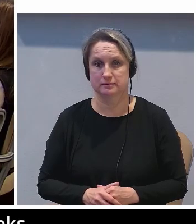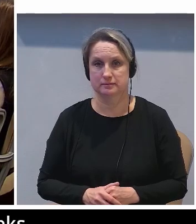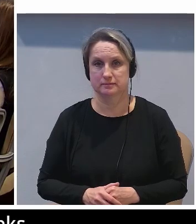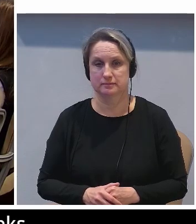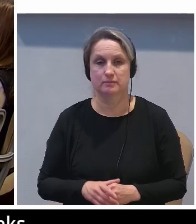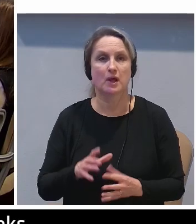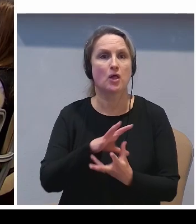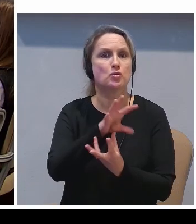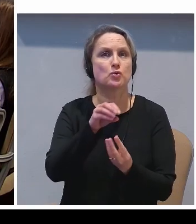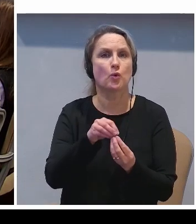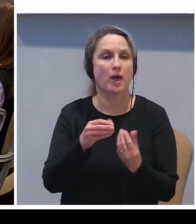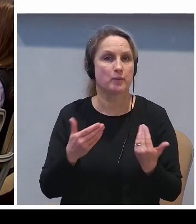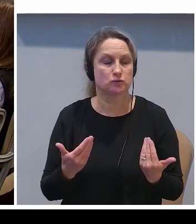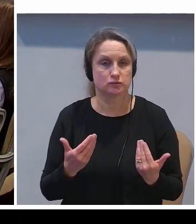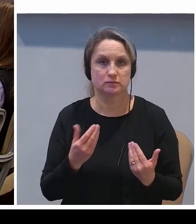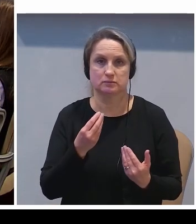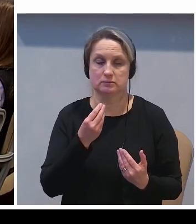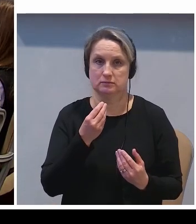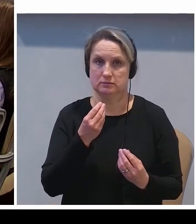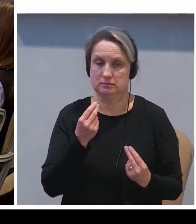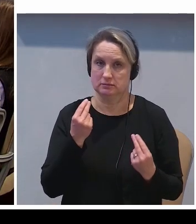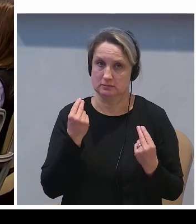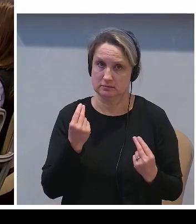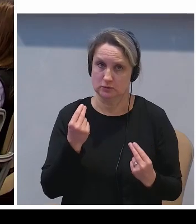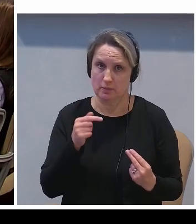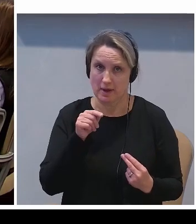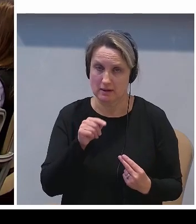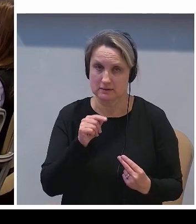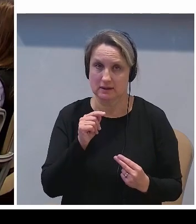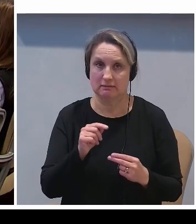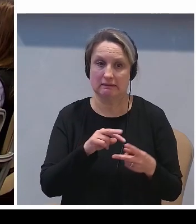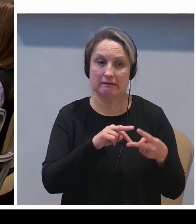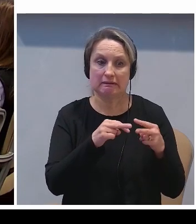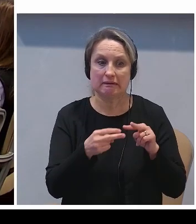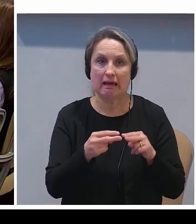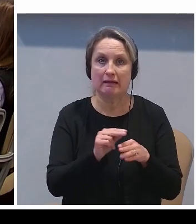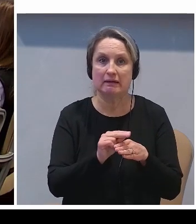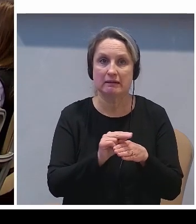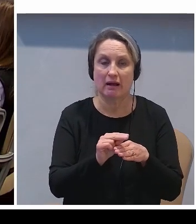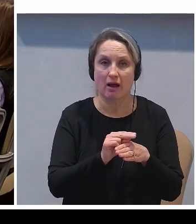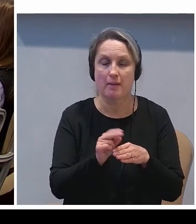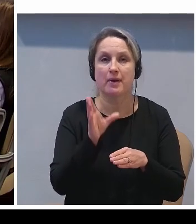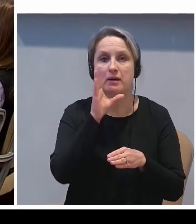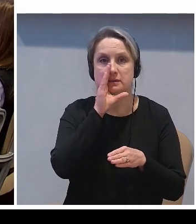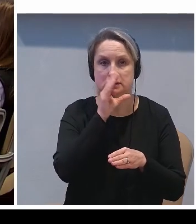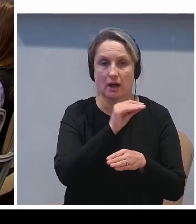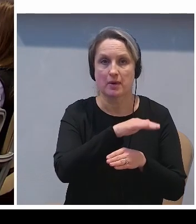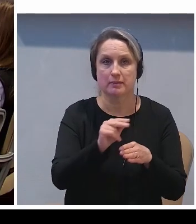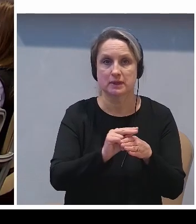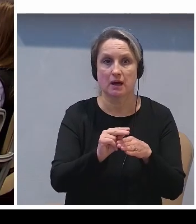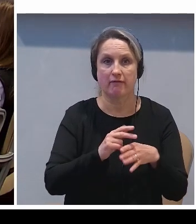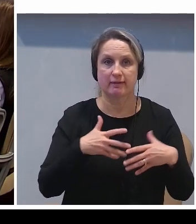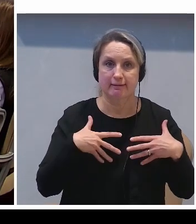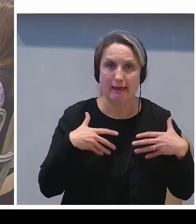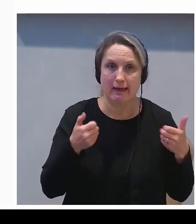Meie tulemused on suurepärased. Me suudame geeniteraapia abil paljud lapsed terveks ravida või nende elu palju paremaks muuta. Tulevikus